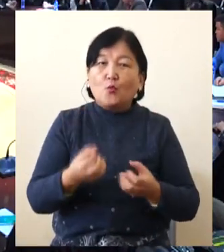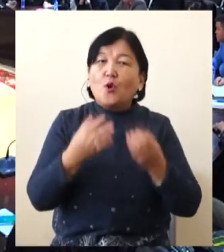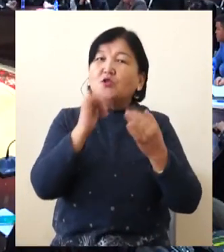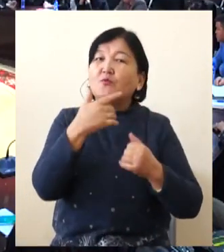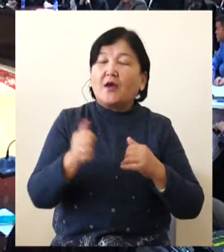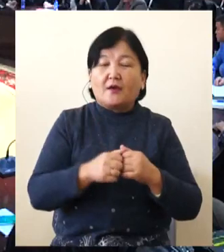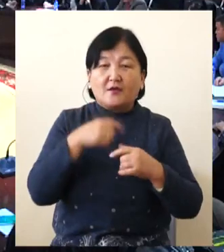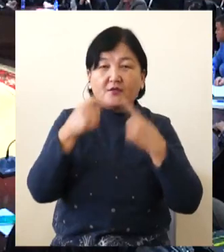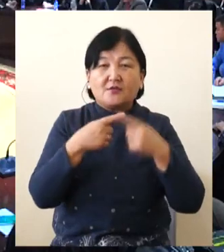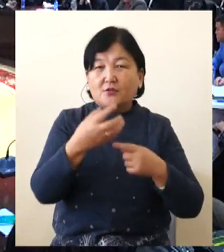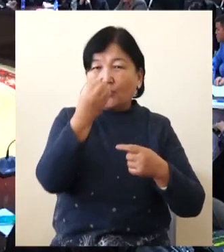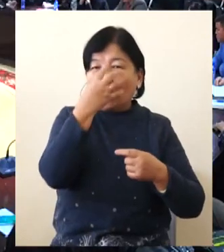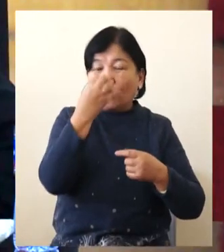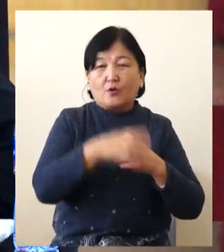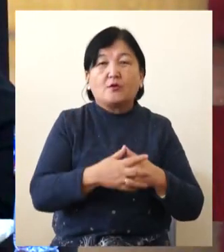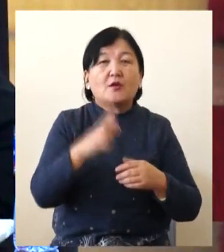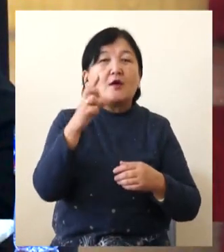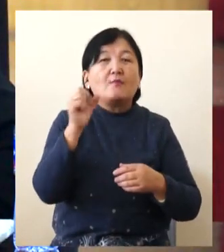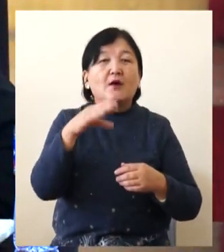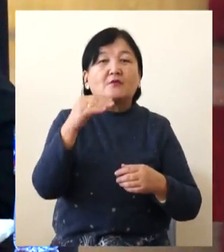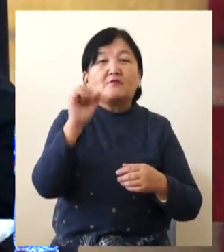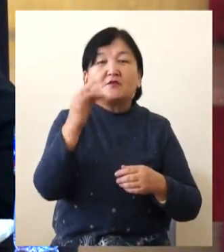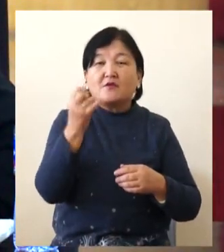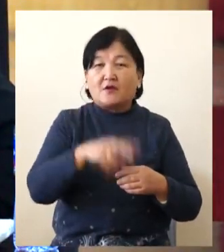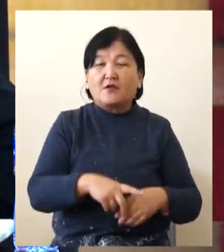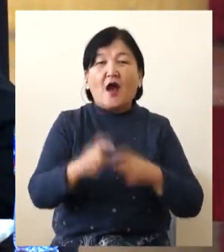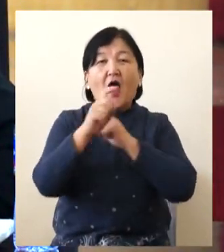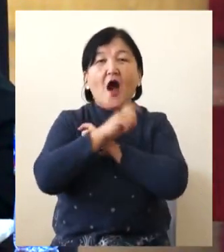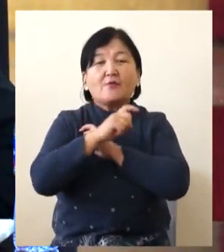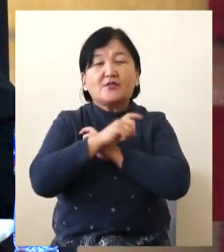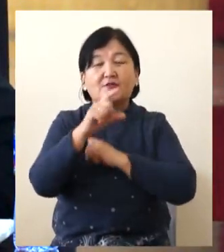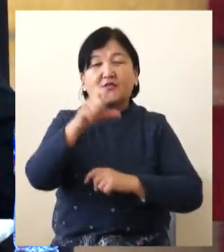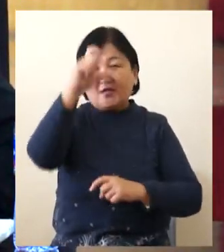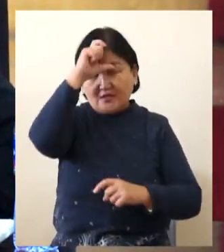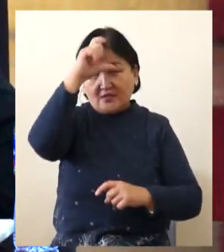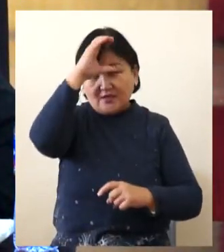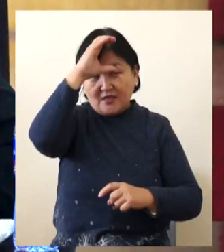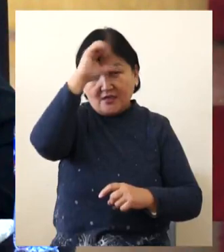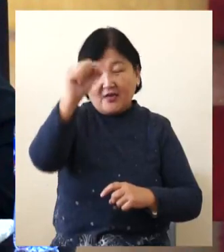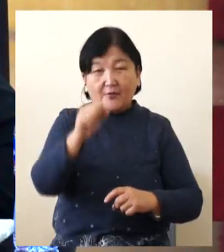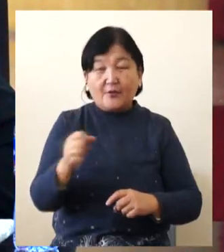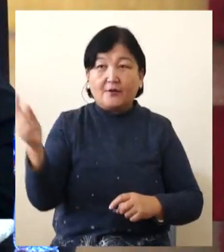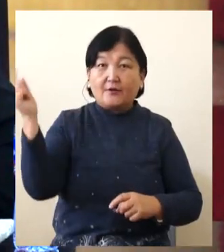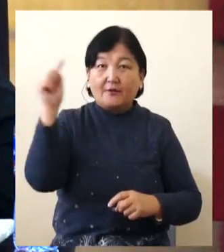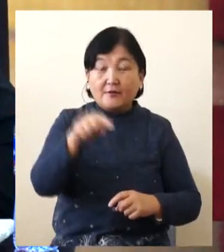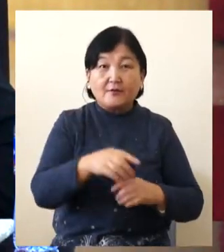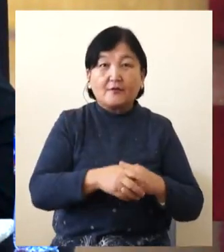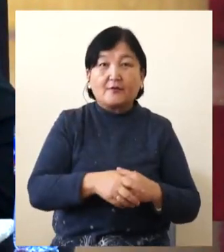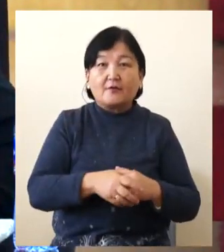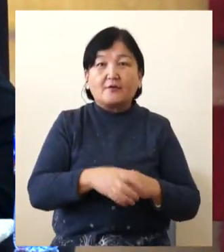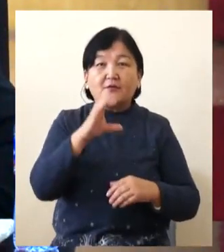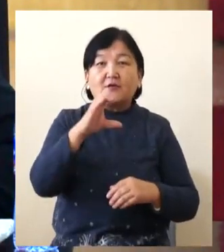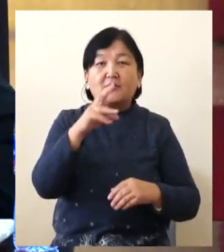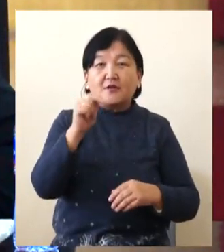ярьсан. Хонконгод одоо Батчаргал гэж элчин сайд байсан Австрид. Баг хуй явж ирсэн. Монголд л амар юм болж ингээд сур гараад тэр